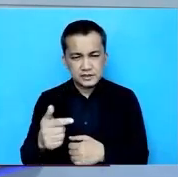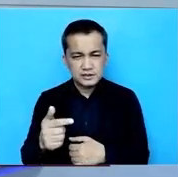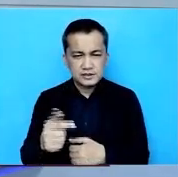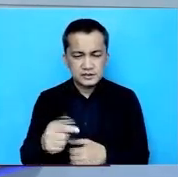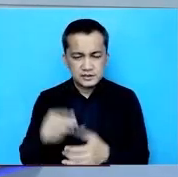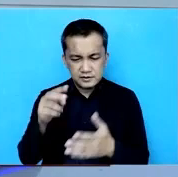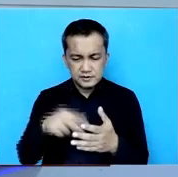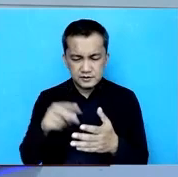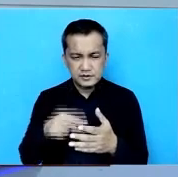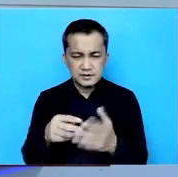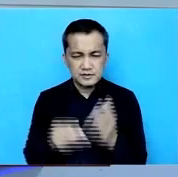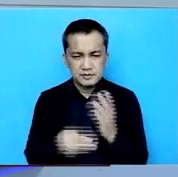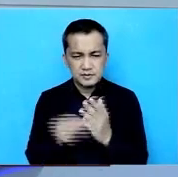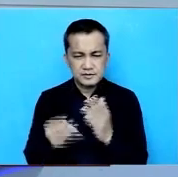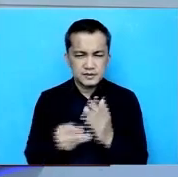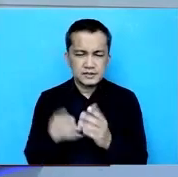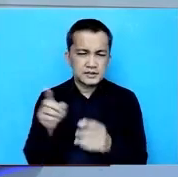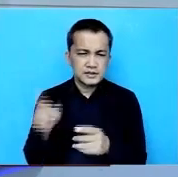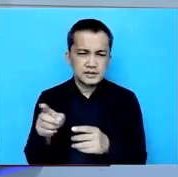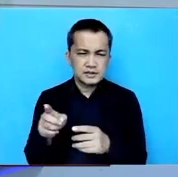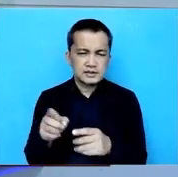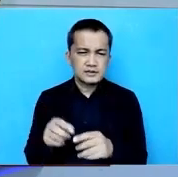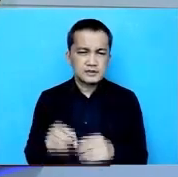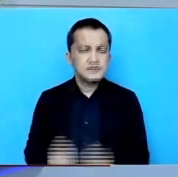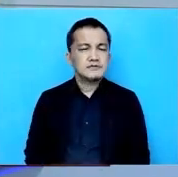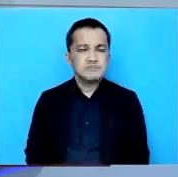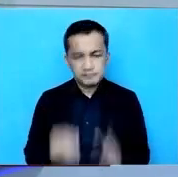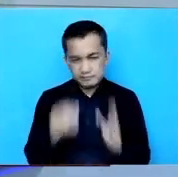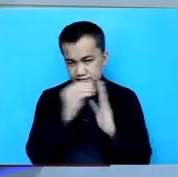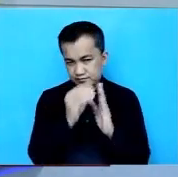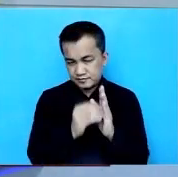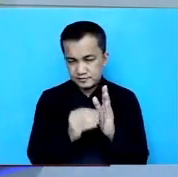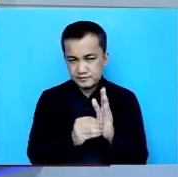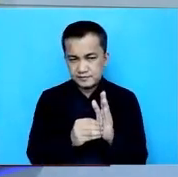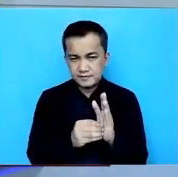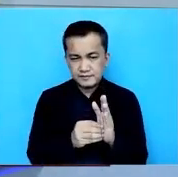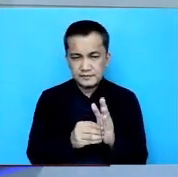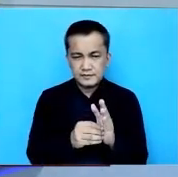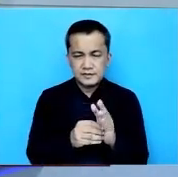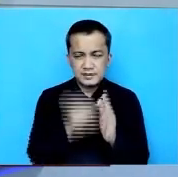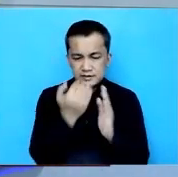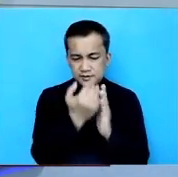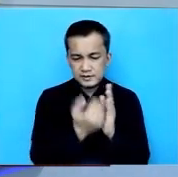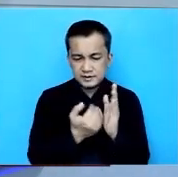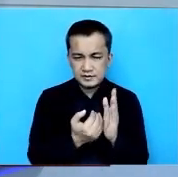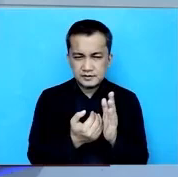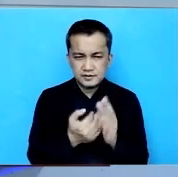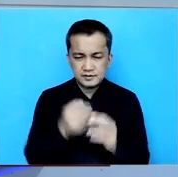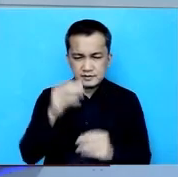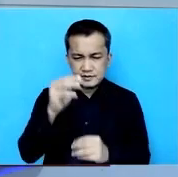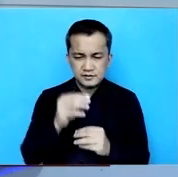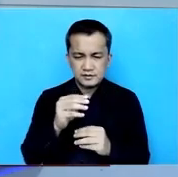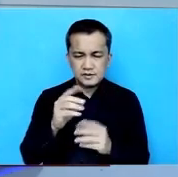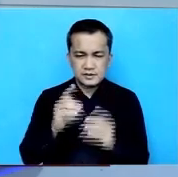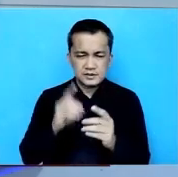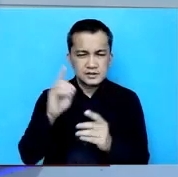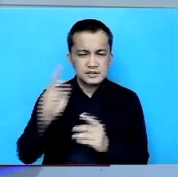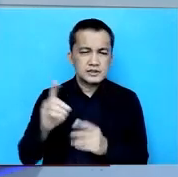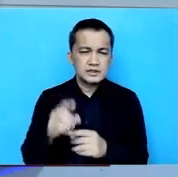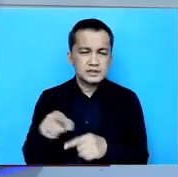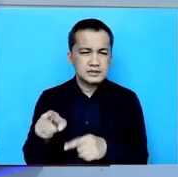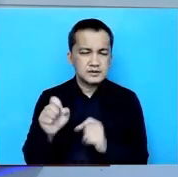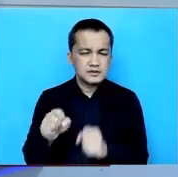product manual, ito po yung nakalagay sa kanyang specs. Ang minimum distance o maximum distance niya